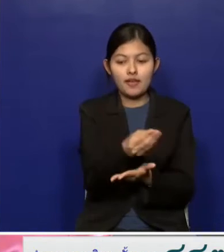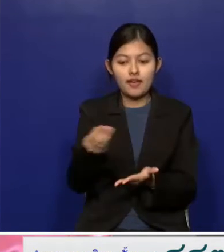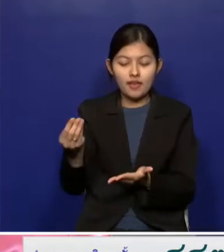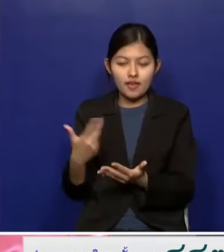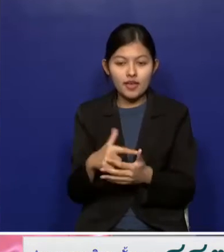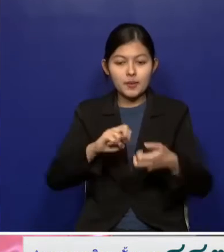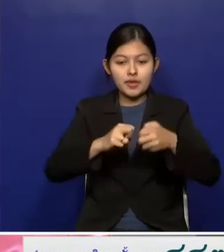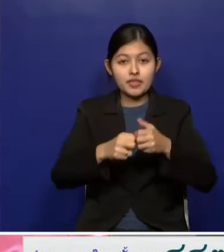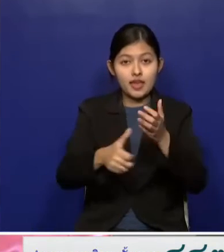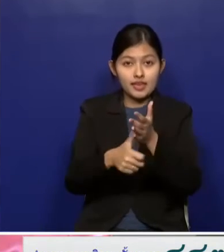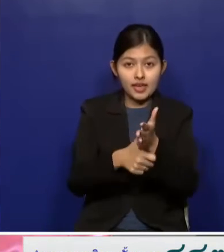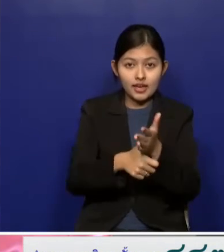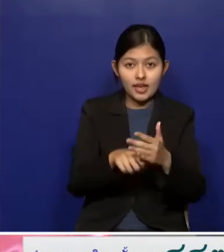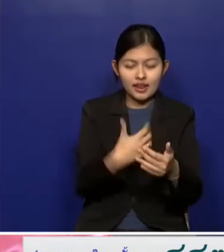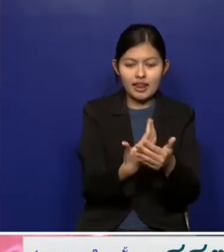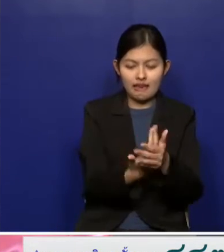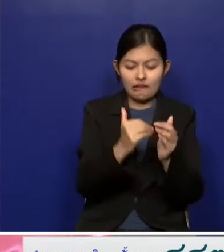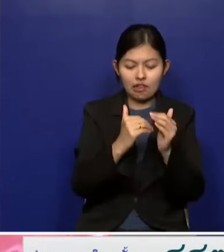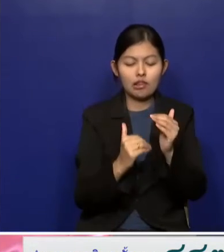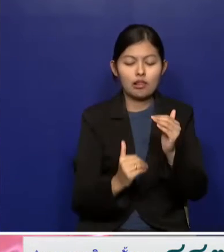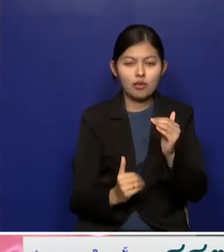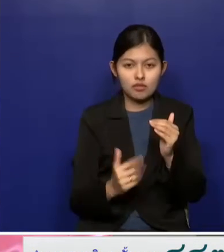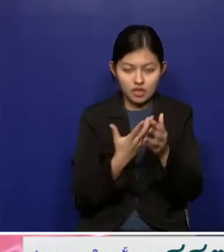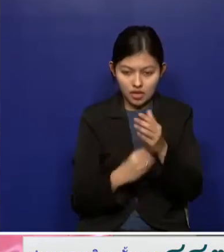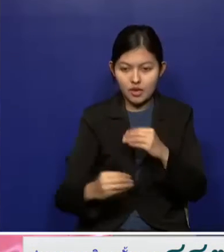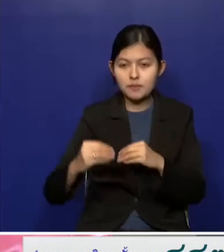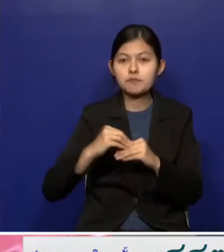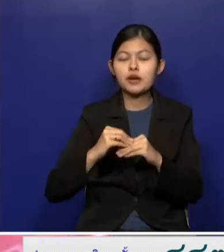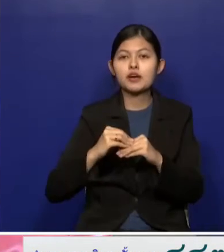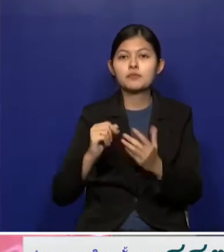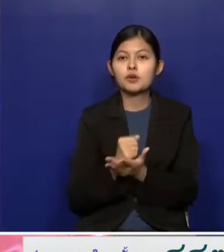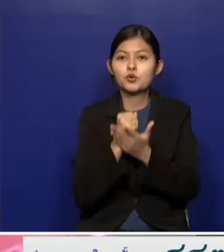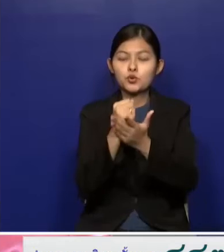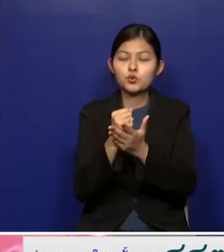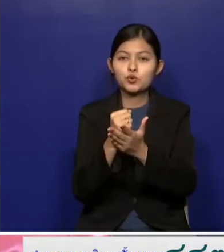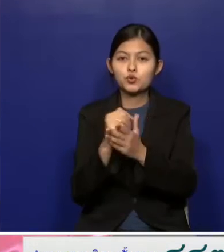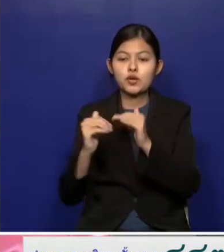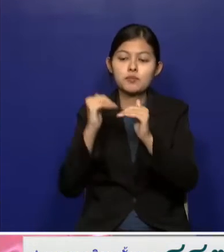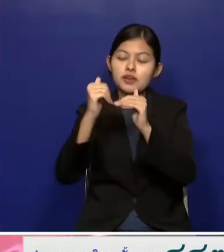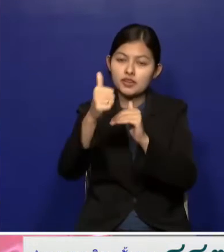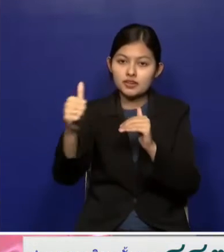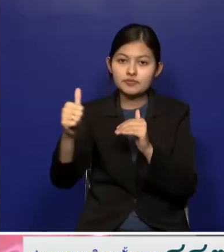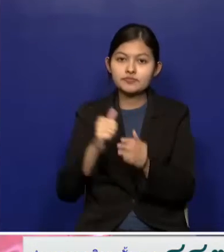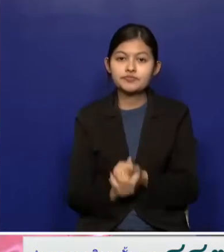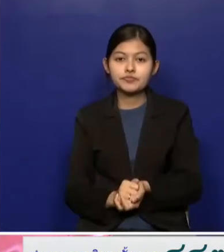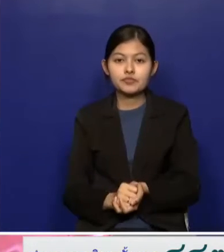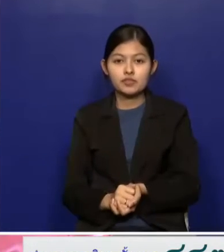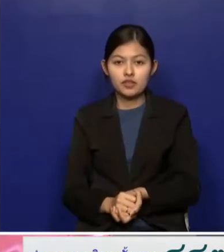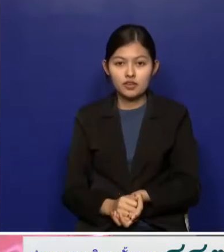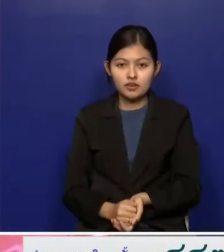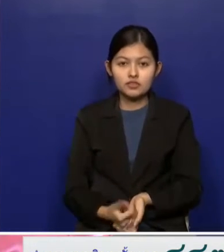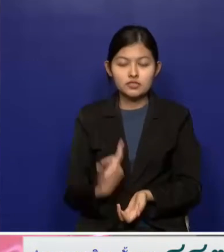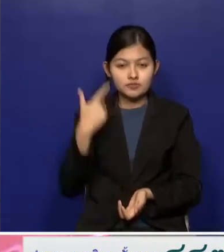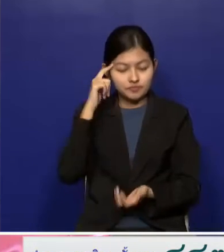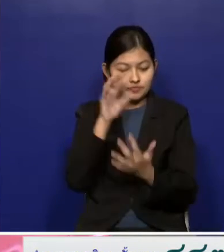behö pah ot piss ทมแวโมตกต่ำสถลงนะ governo kittเมื่อพี่นาลาง